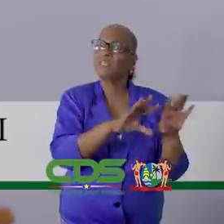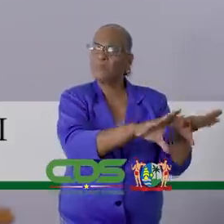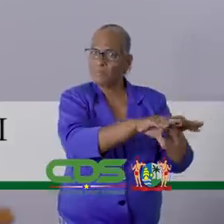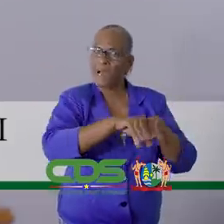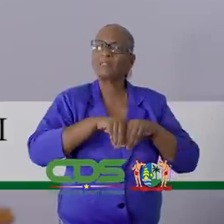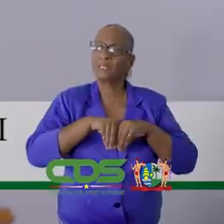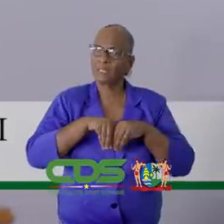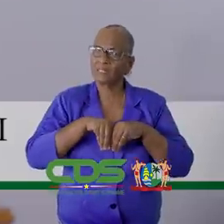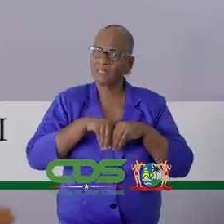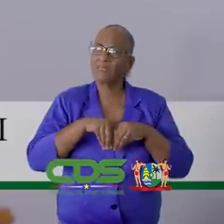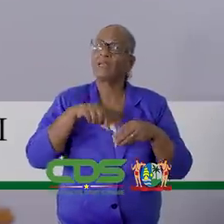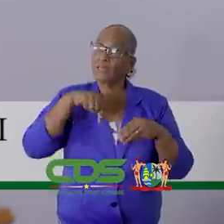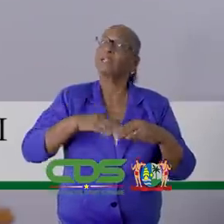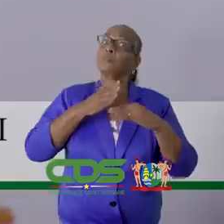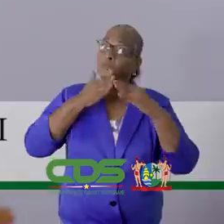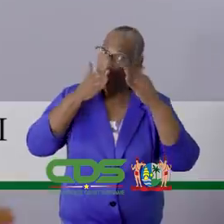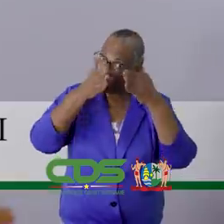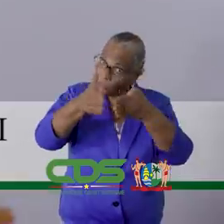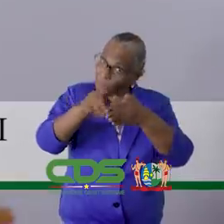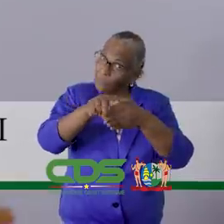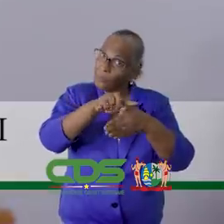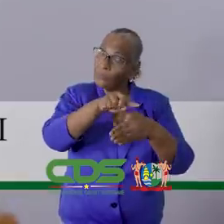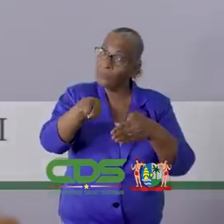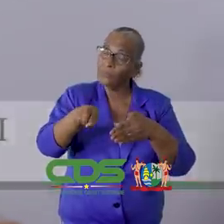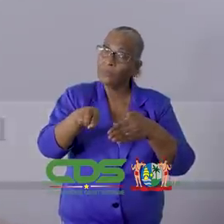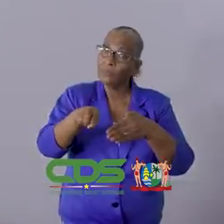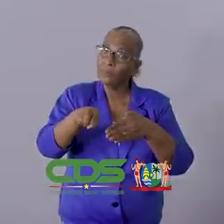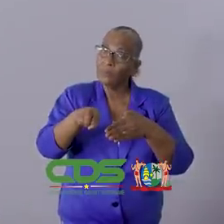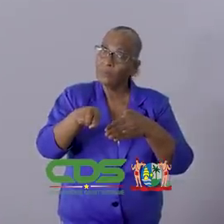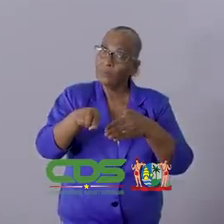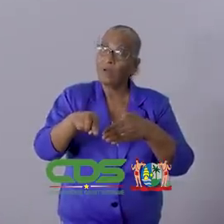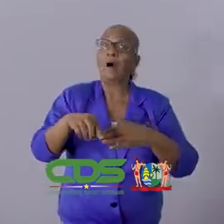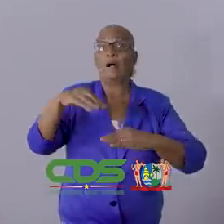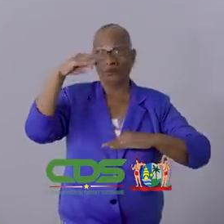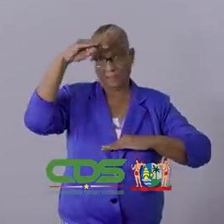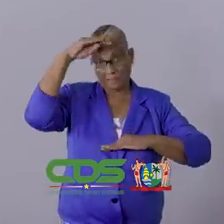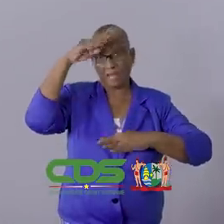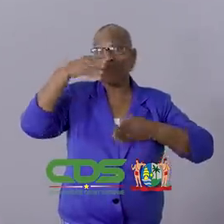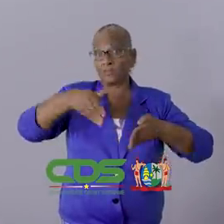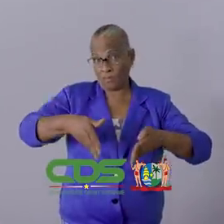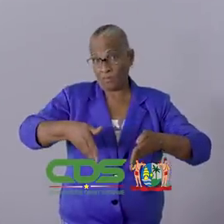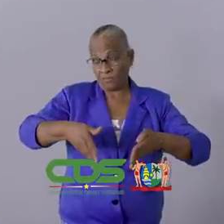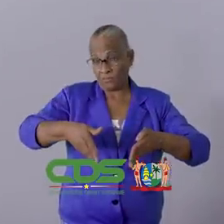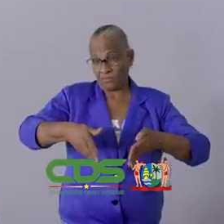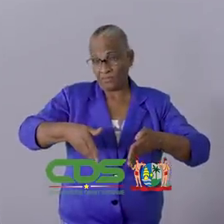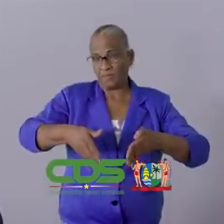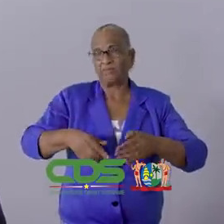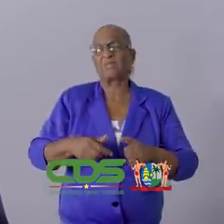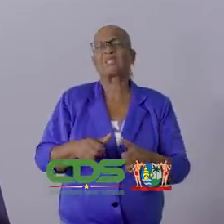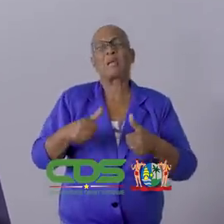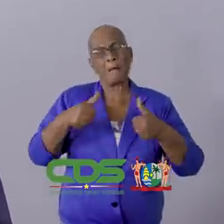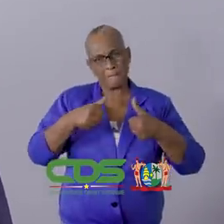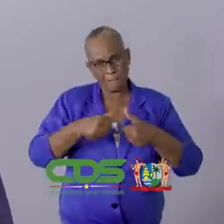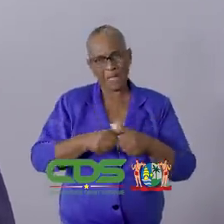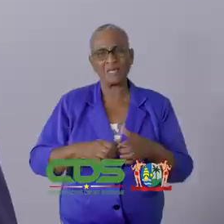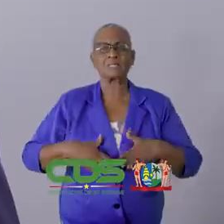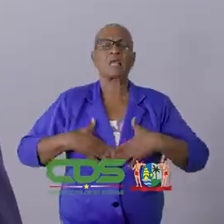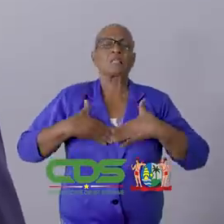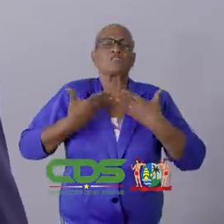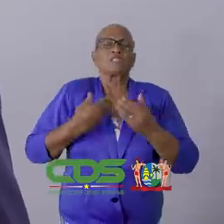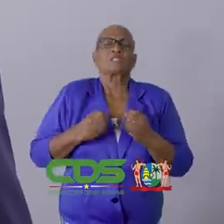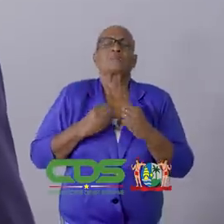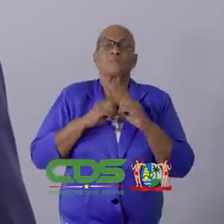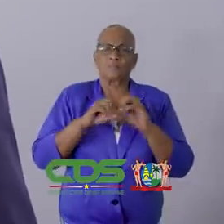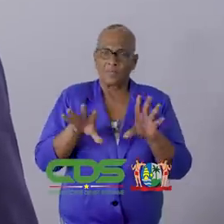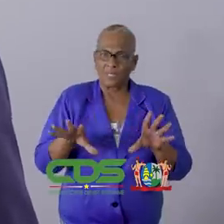COVID-19 maatregelen richt ik mij wederom tot u. Als staatshoofd deel ik met gepast